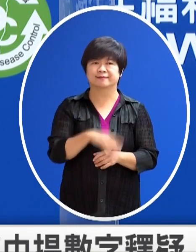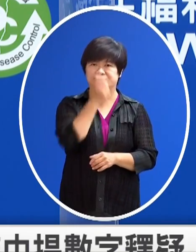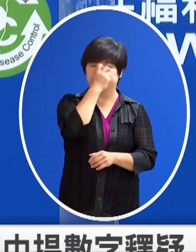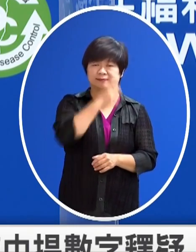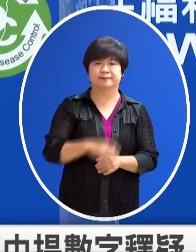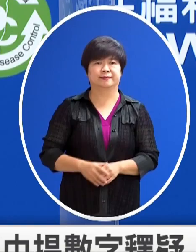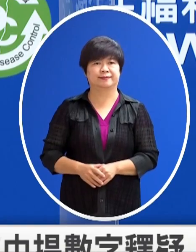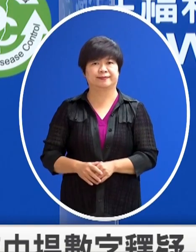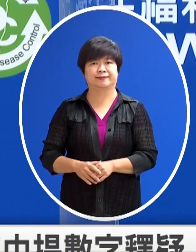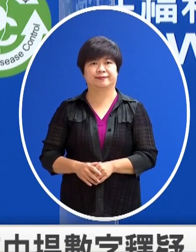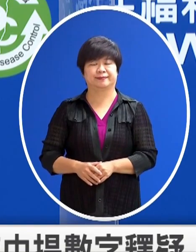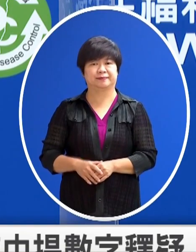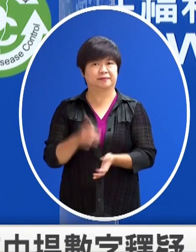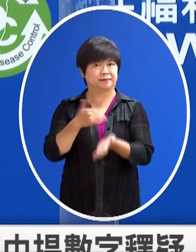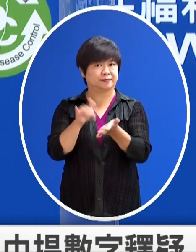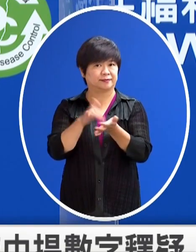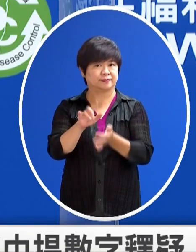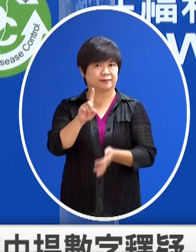们会产生